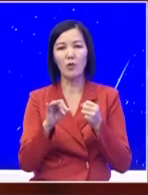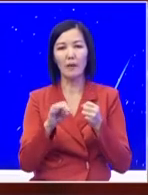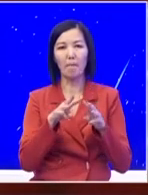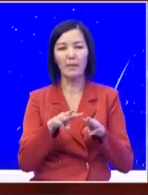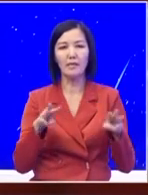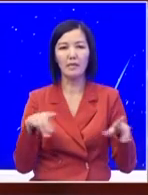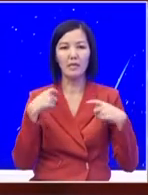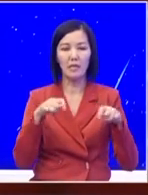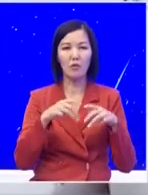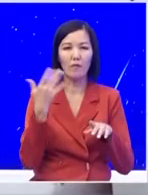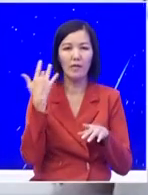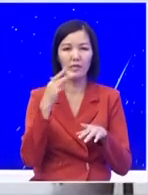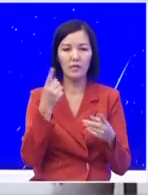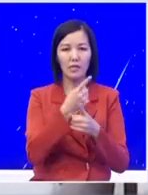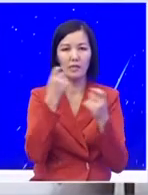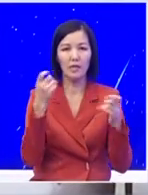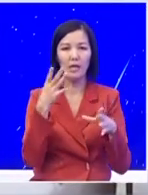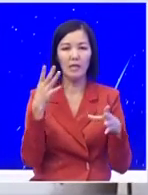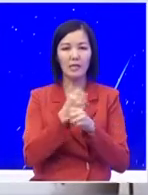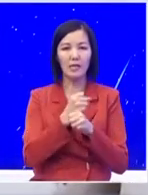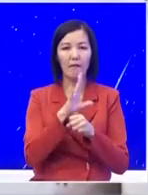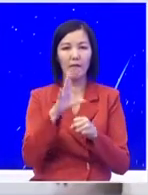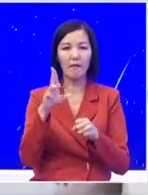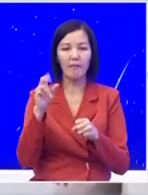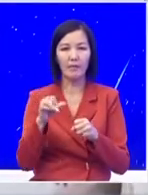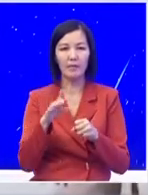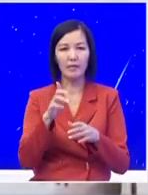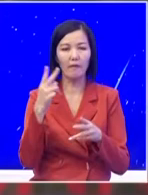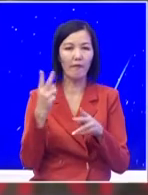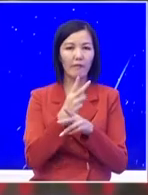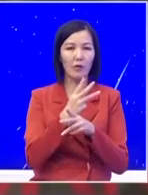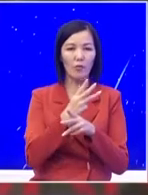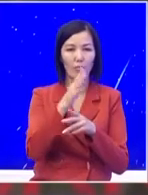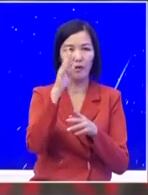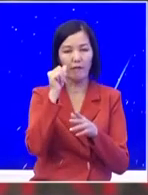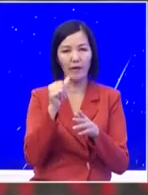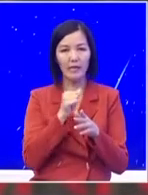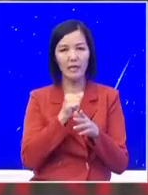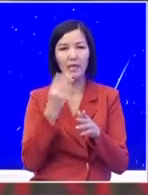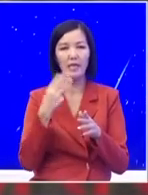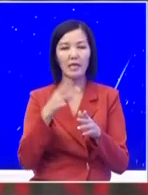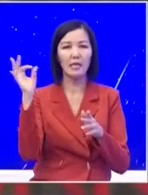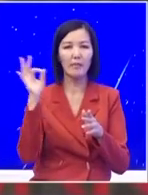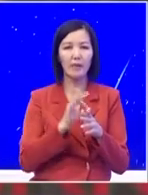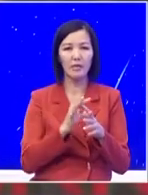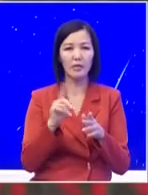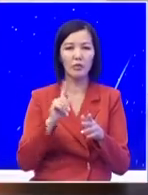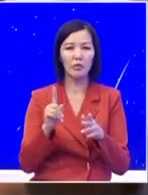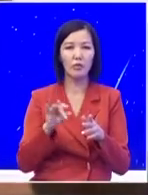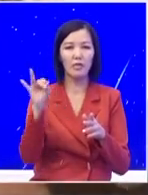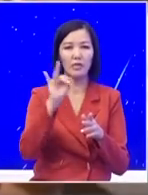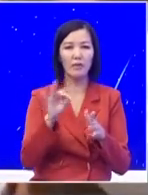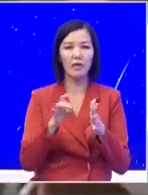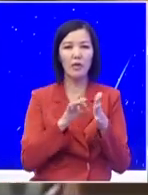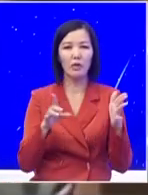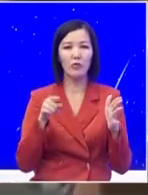Министерство торговли США сообщило о сокращении ВВП страны во втором квартале почти на 33%, что является историческим